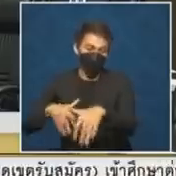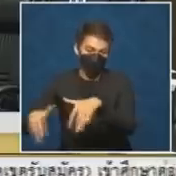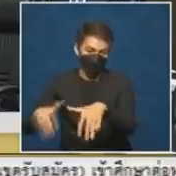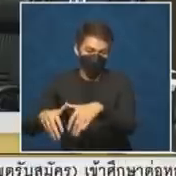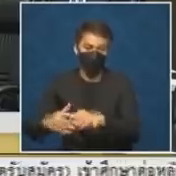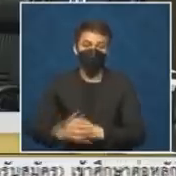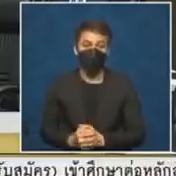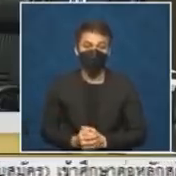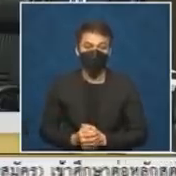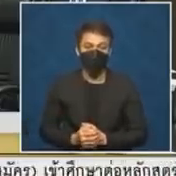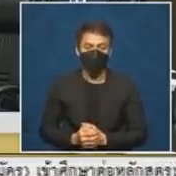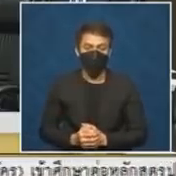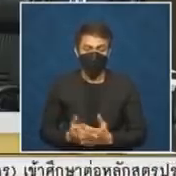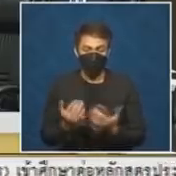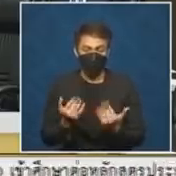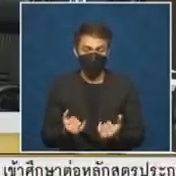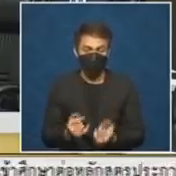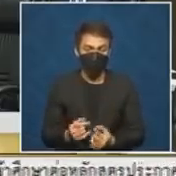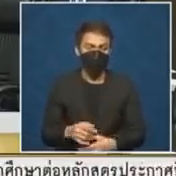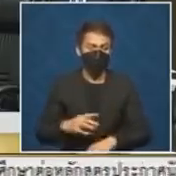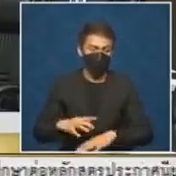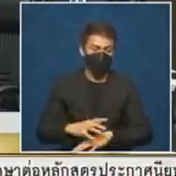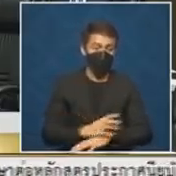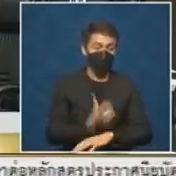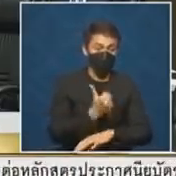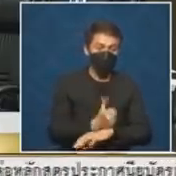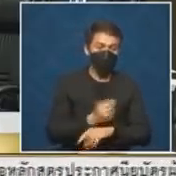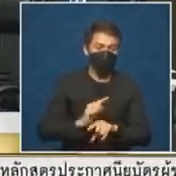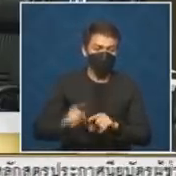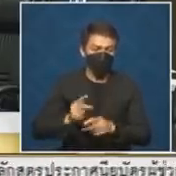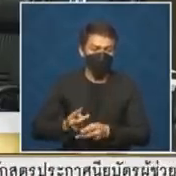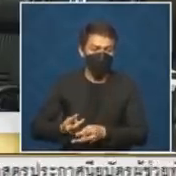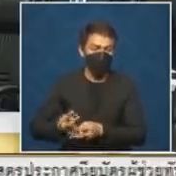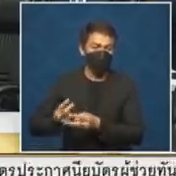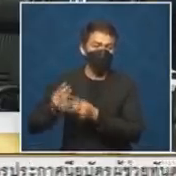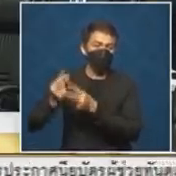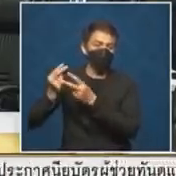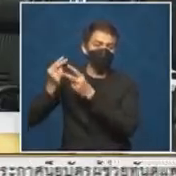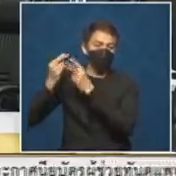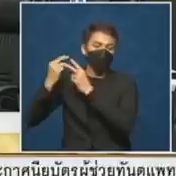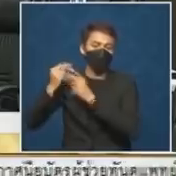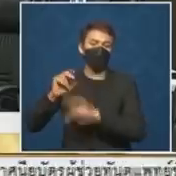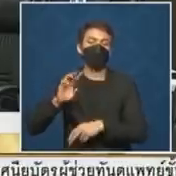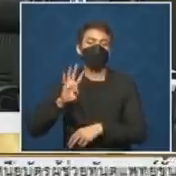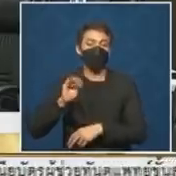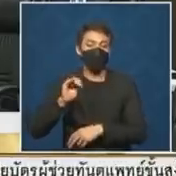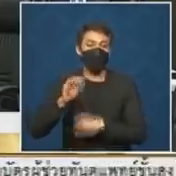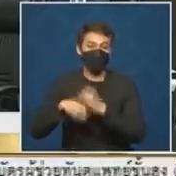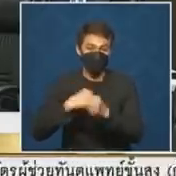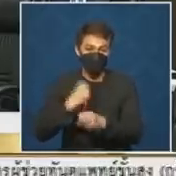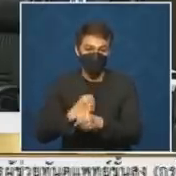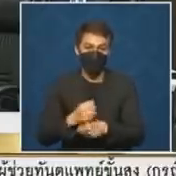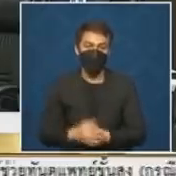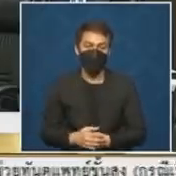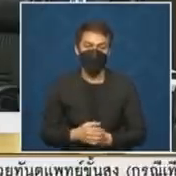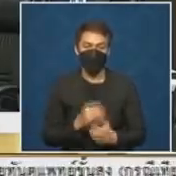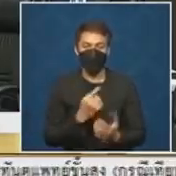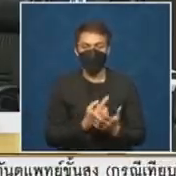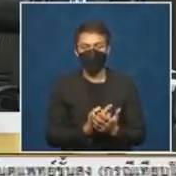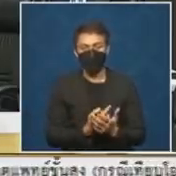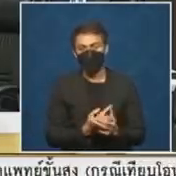อกอ๋อคุณก็รับลูกจากลูกจากลูกพี่สิใช่ไหมส่วนคุณมิ่งขวัญแสงสุวร